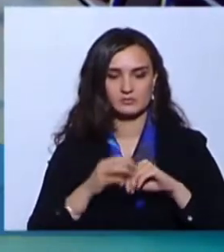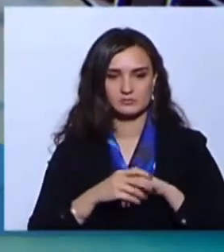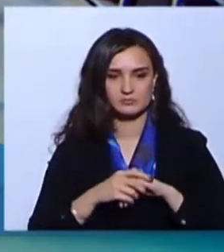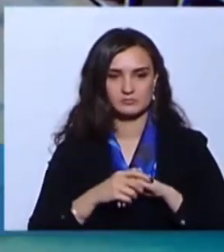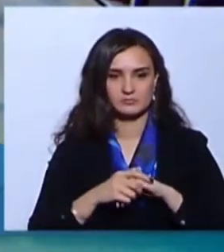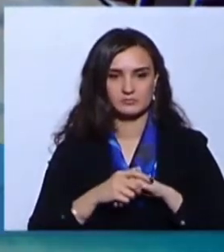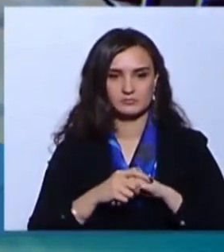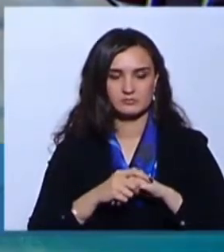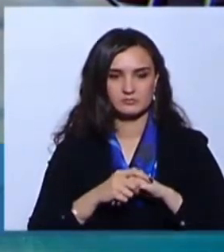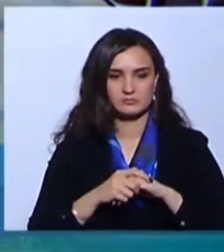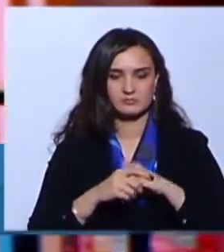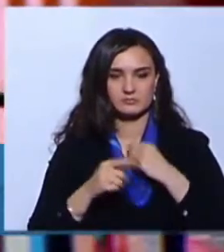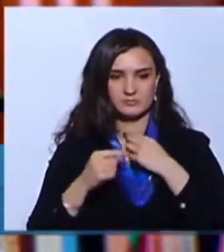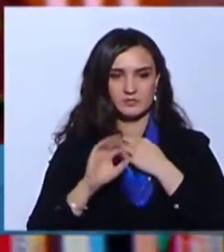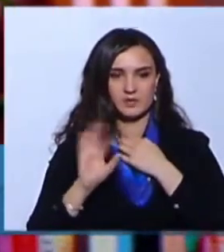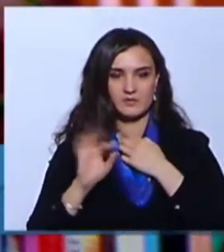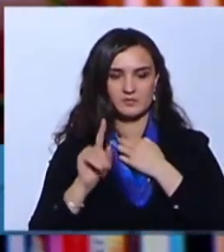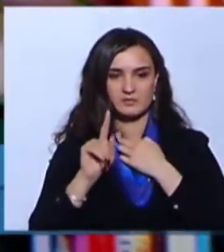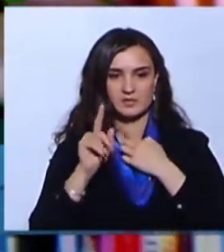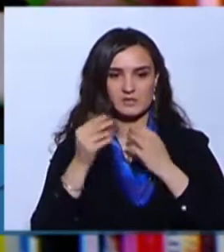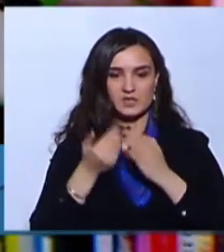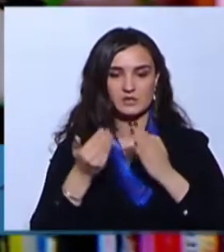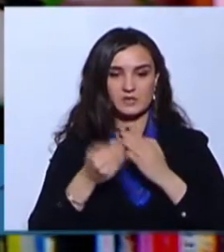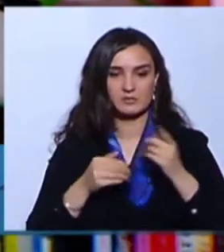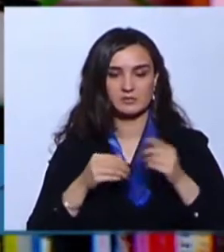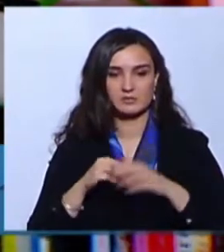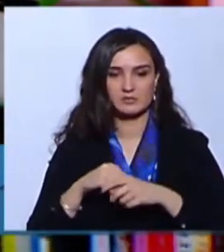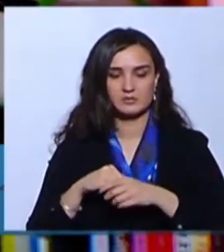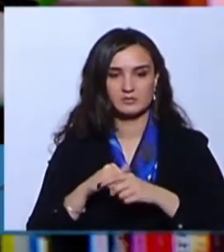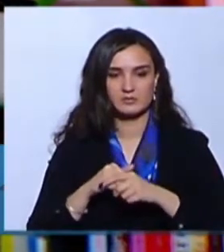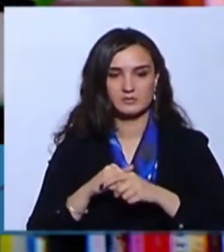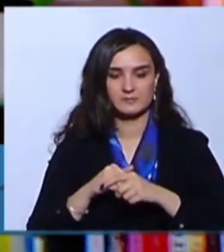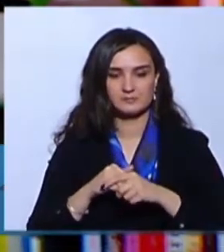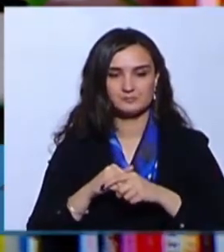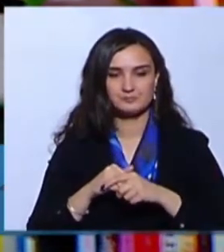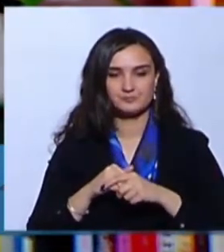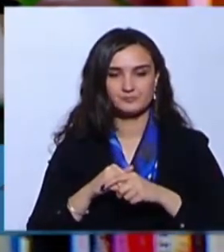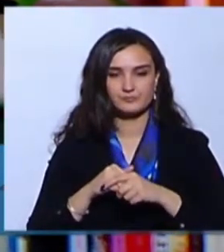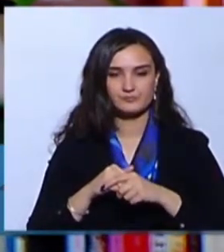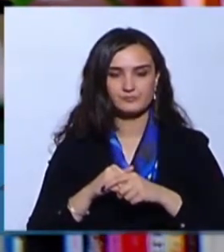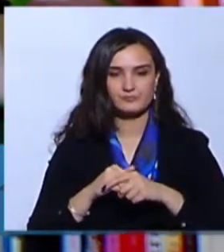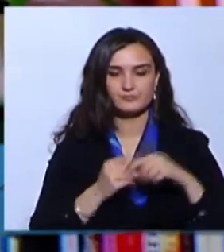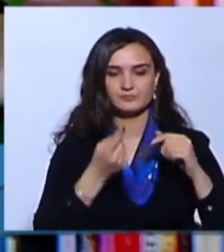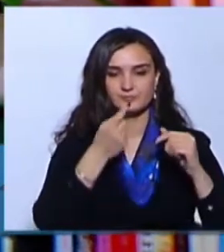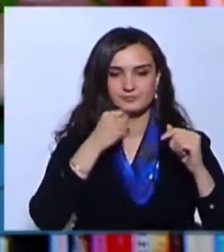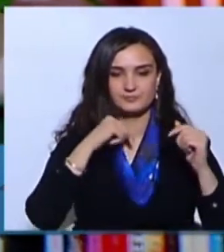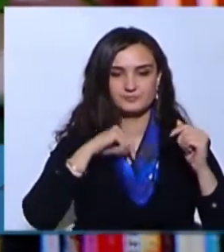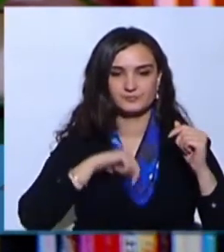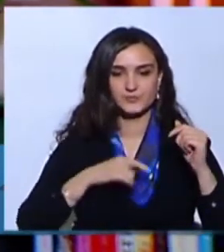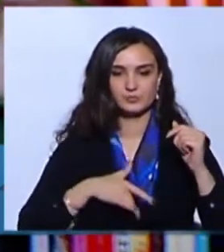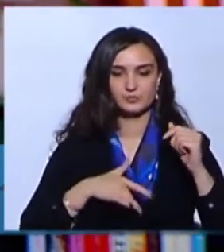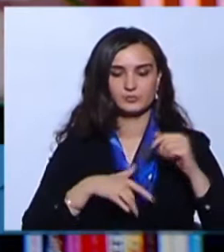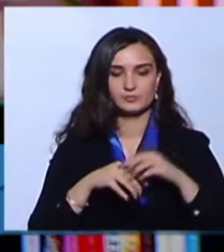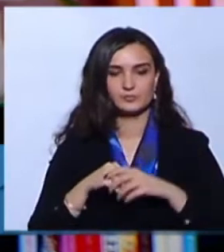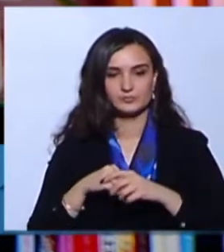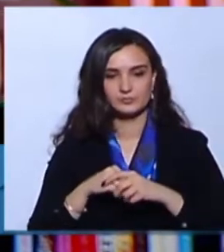რადიო მსმენელებისათვის მე განმარტავ რას ვაჩვენებთ ახლა ჩვენ ვაჩვენებთ კუჭნაწლავის ტრაქტს პირისღრუდან იწყება ეს